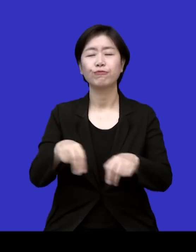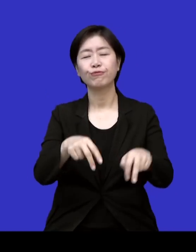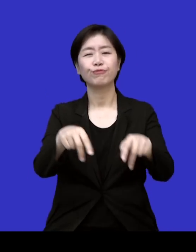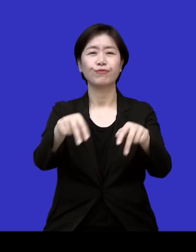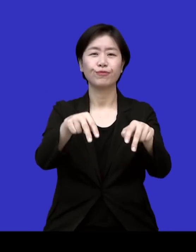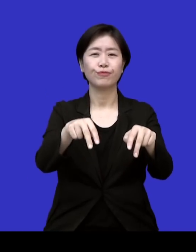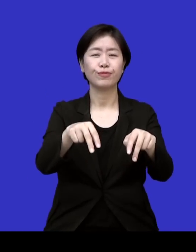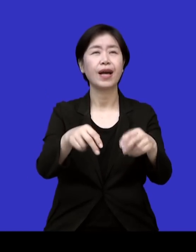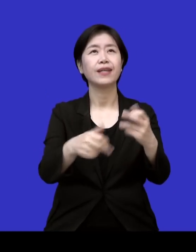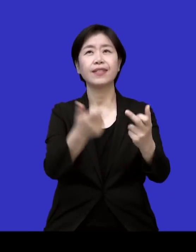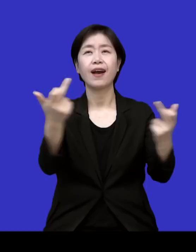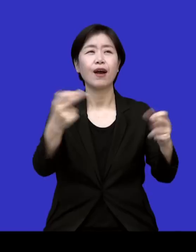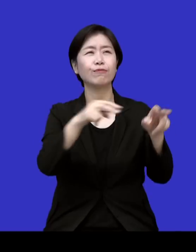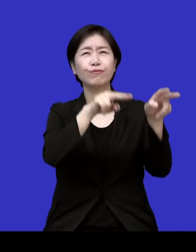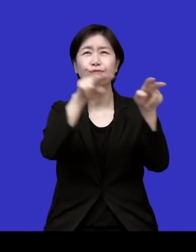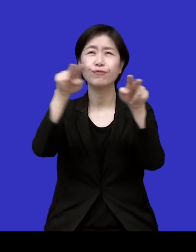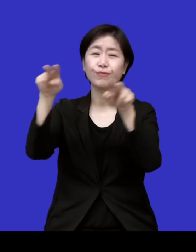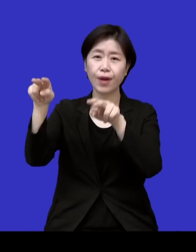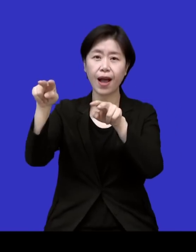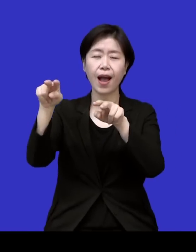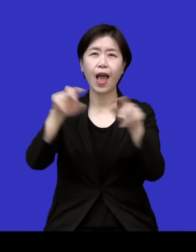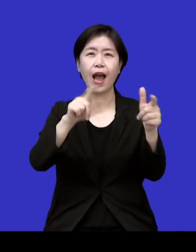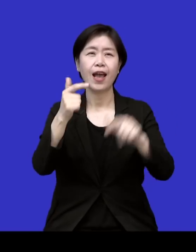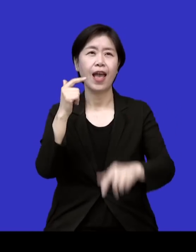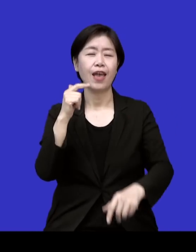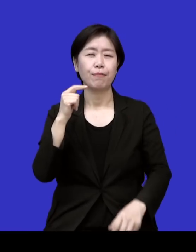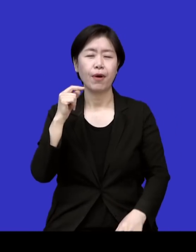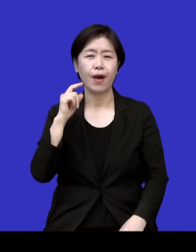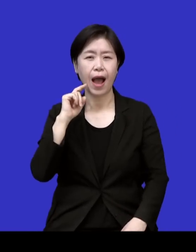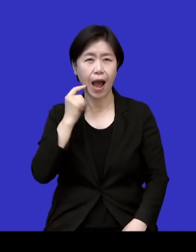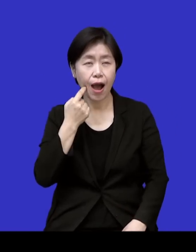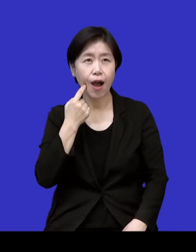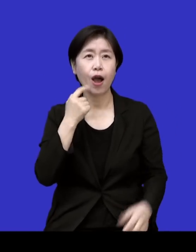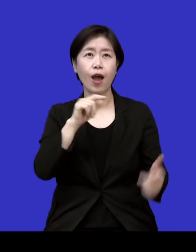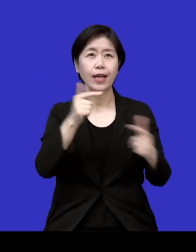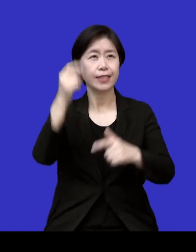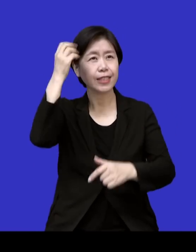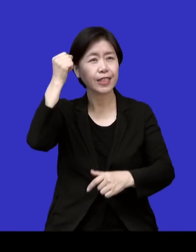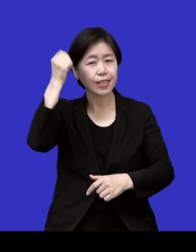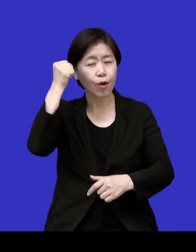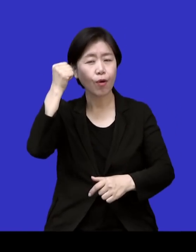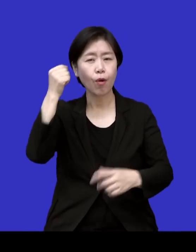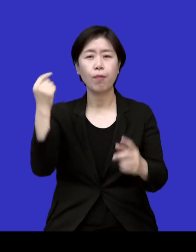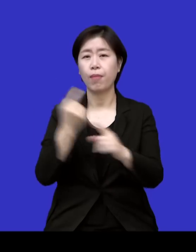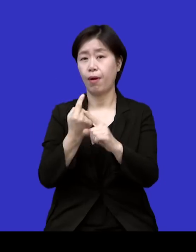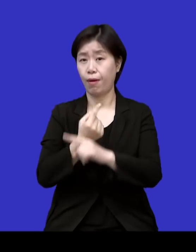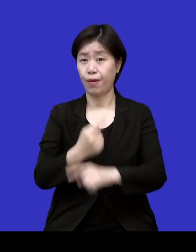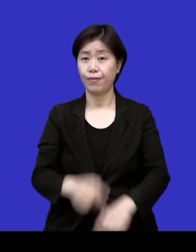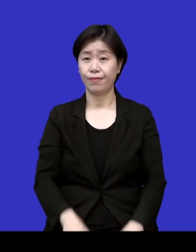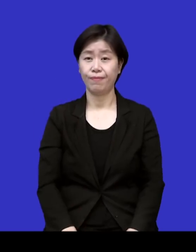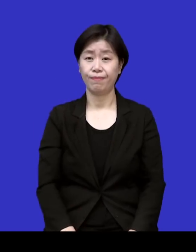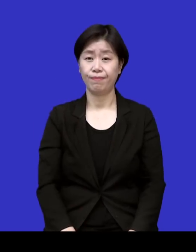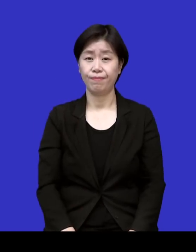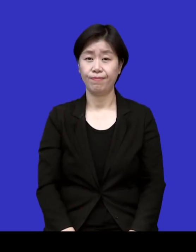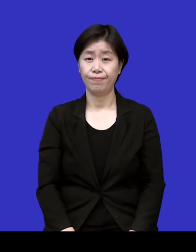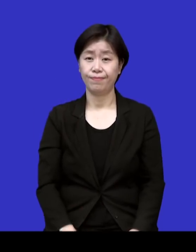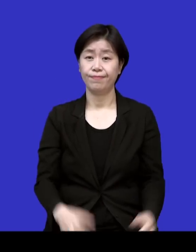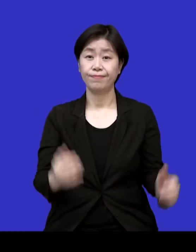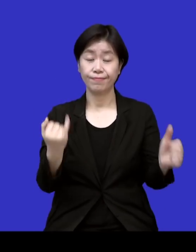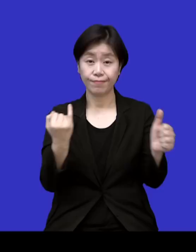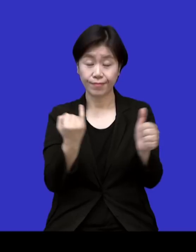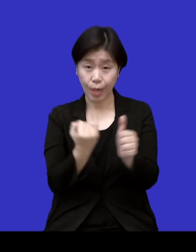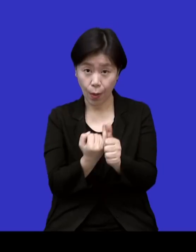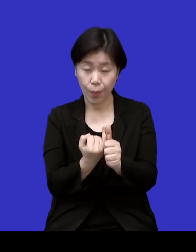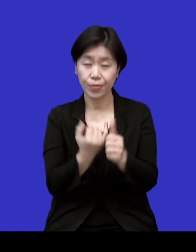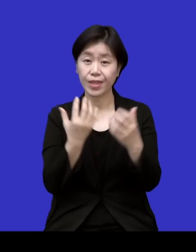이제 산에서 좋은 기억들 이제 이런 것들을 네네. 이렇게 이제 많이 만들어주고 그랬었어요. 그리고 이제 결혼하고